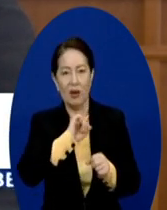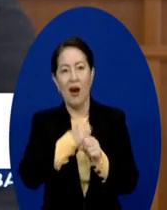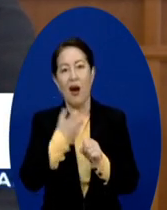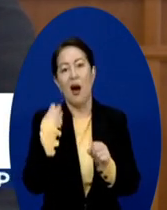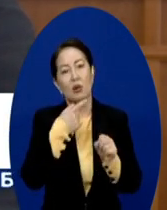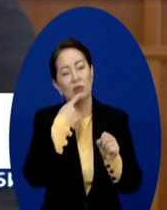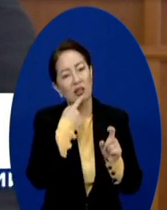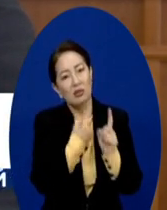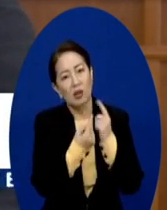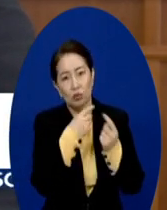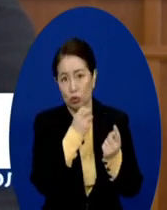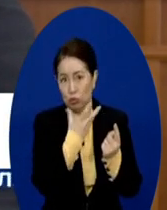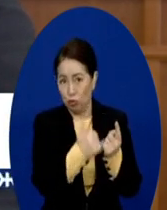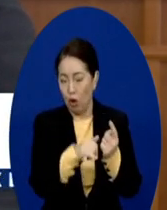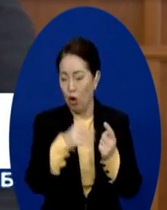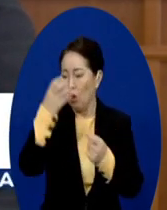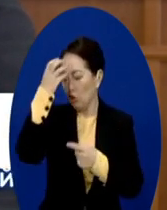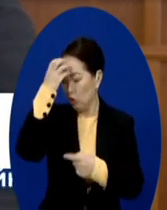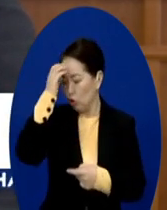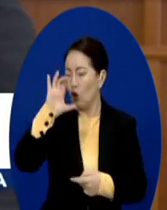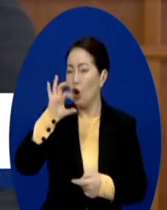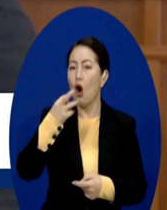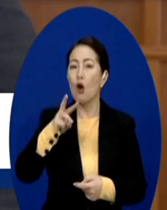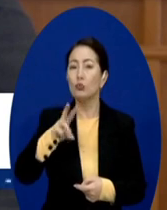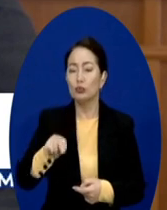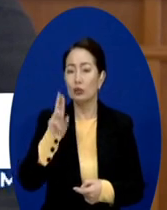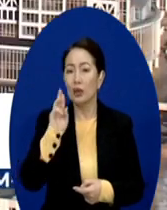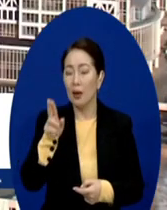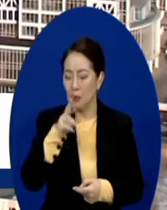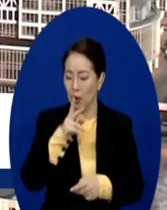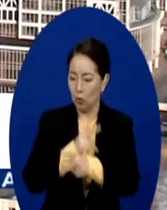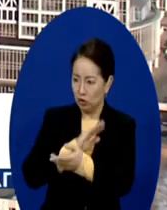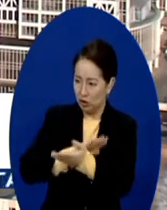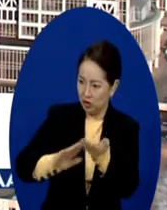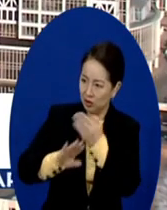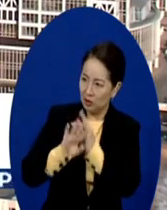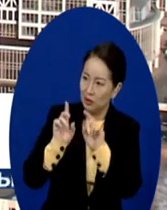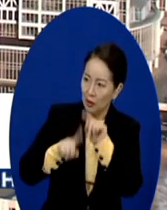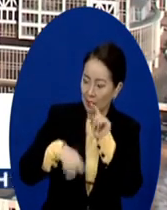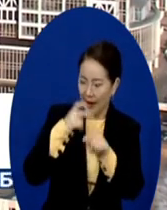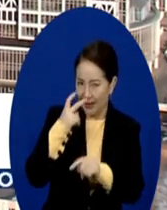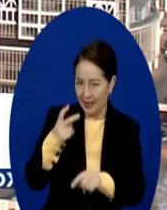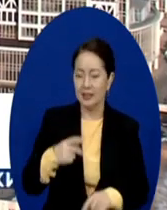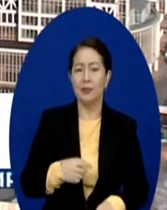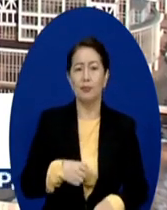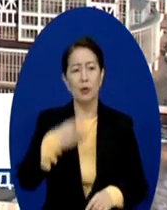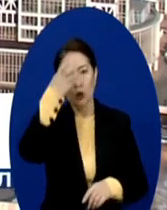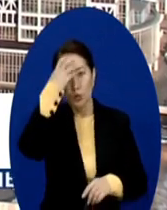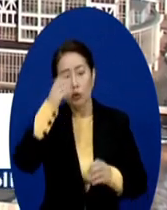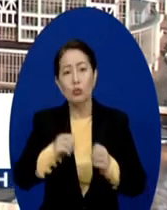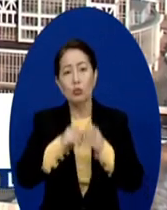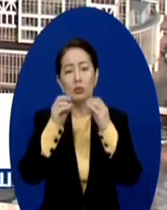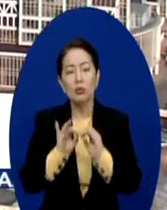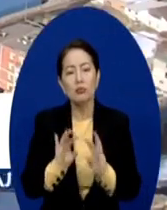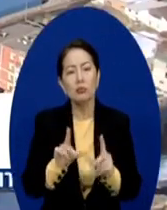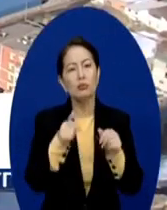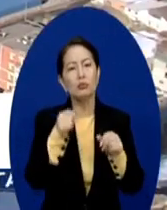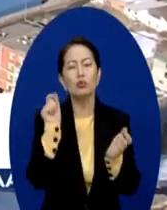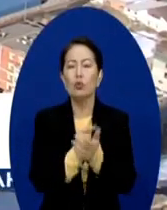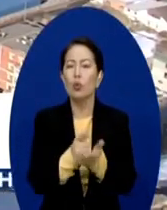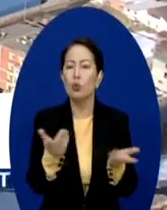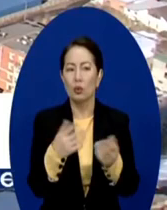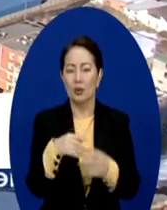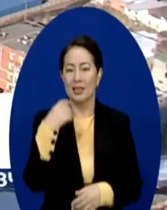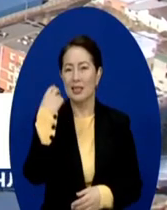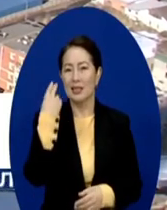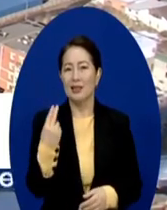чиглэл рүүгээ бид нэр болоо энэ төрийн өмчт компани одоо хувь эрх зүйн шинжилгээг бол харж байгаа. Төрийн бүтээмжийг нэмэгдүүлэх бас нэг чухал зүйл бол